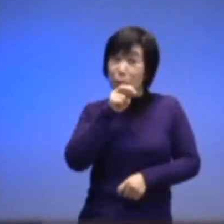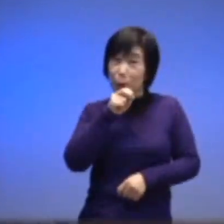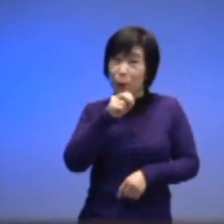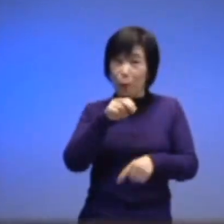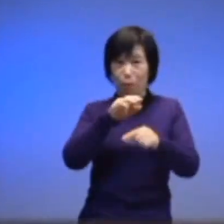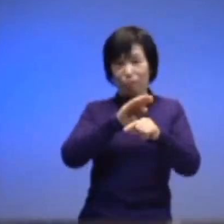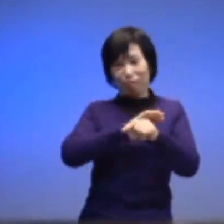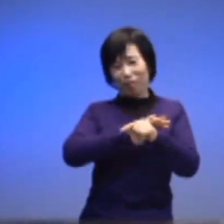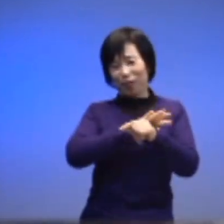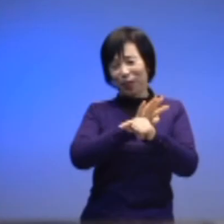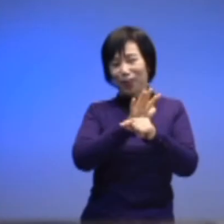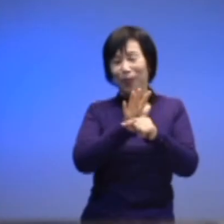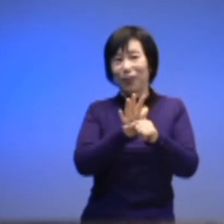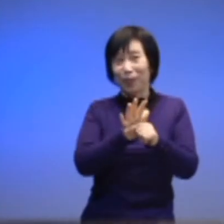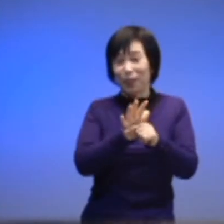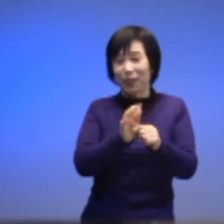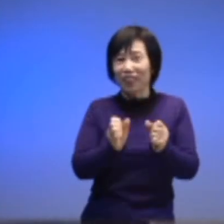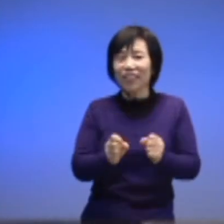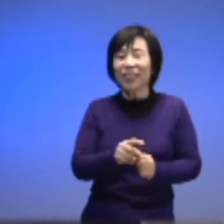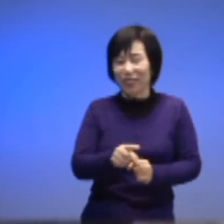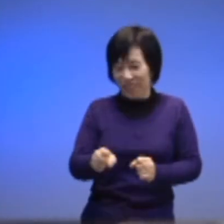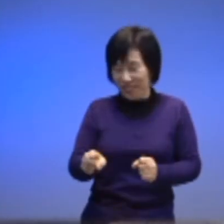クなどの動物がいるんですよ。